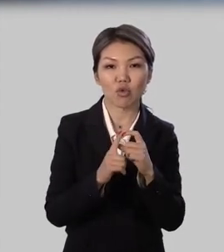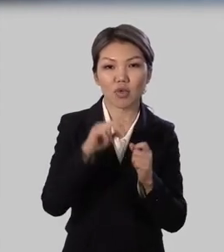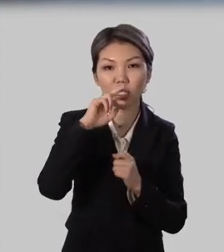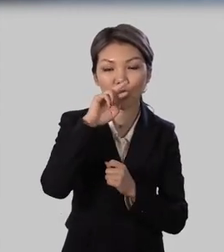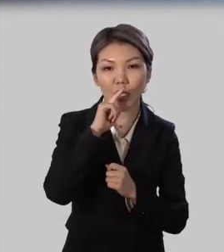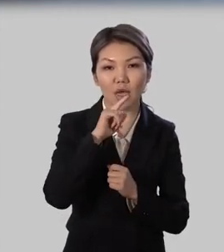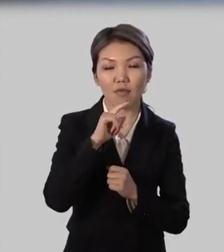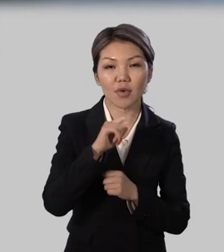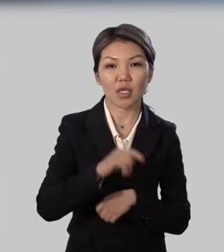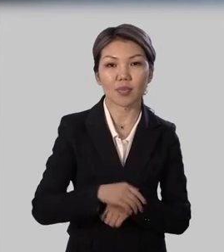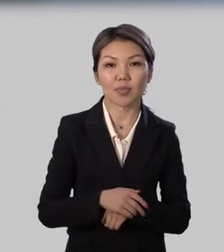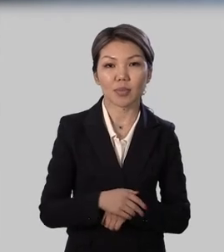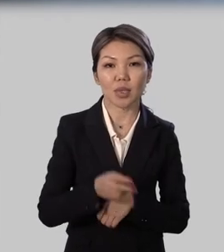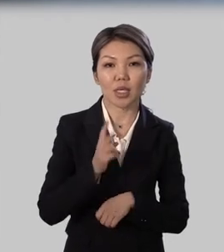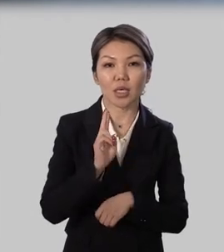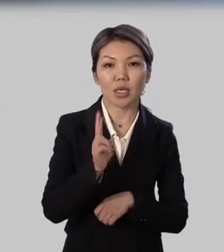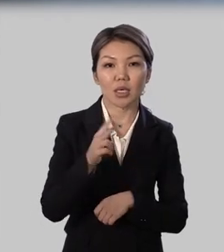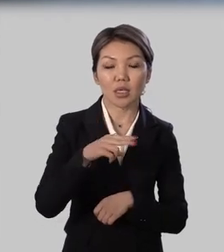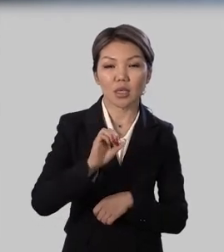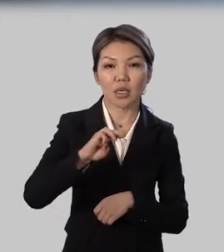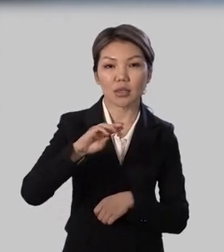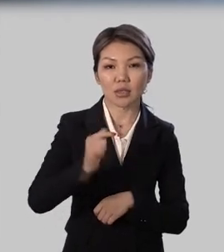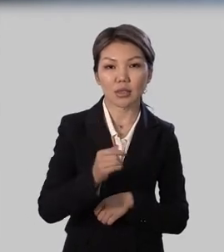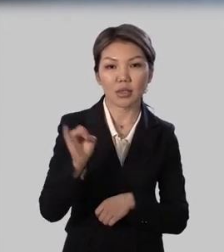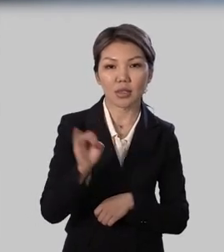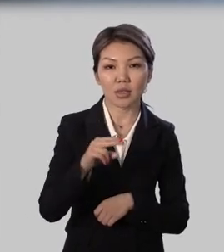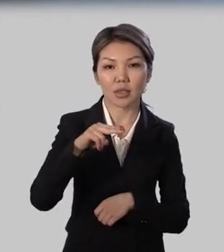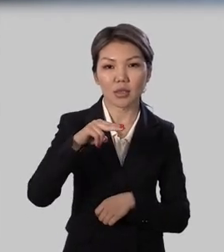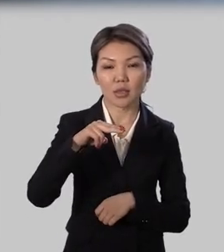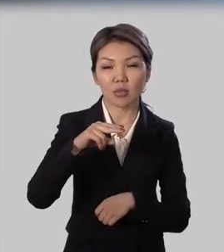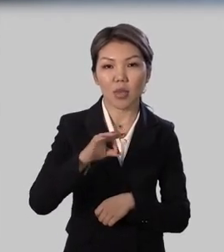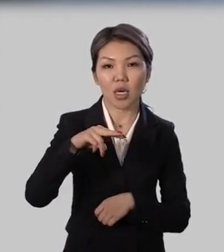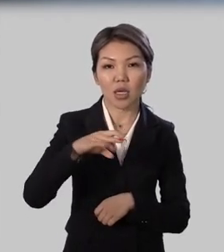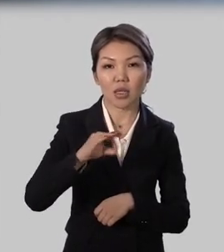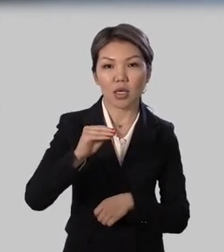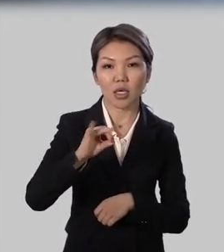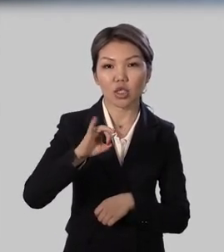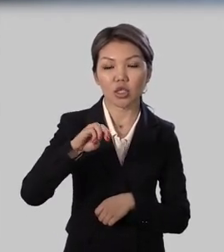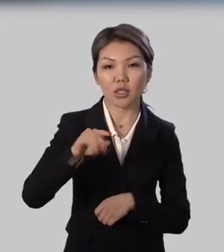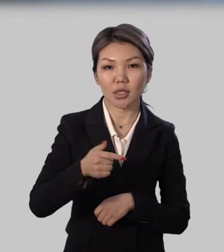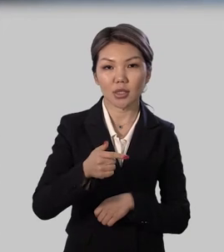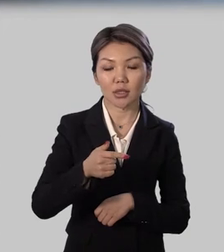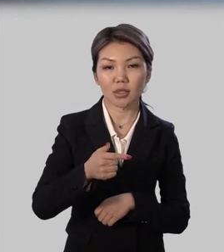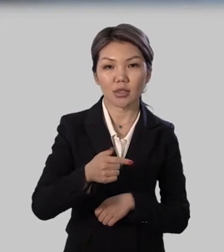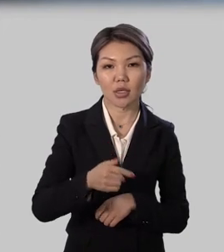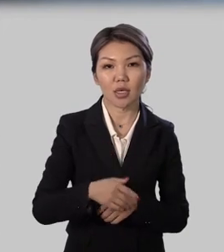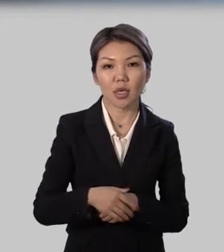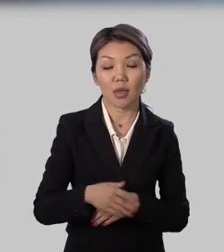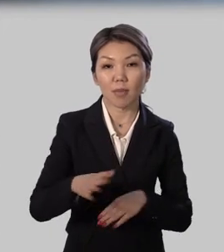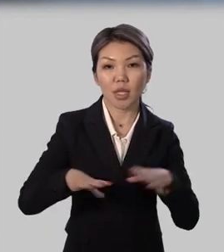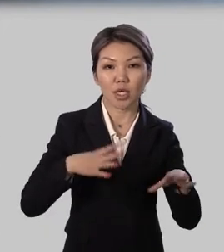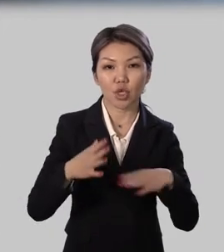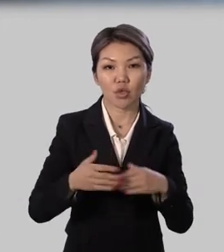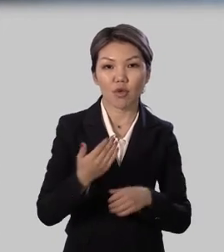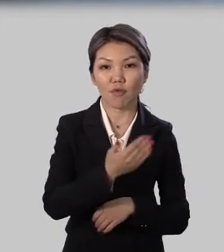глаголов класть и положить в речи потренируемся в их употребление вам надо